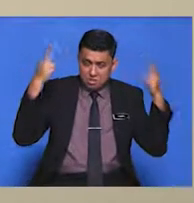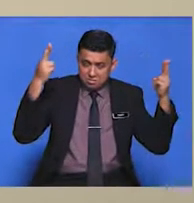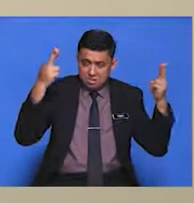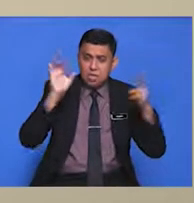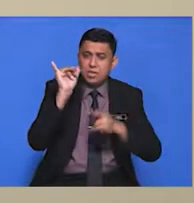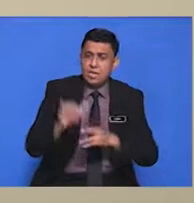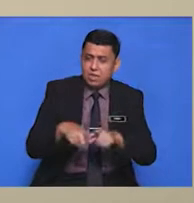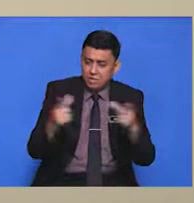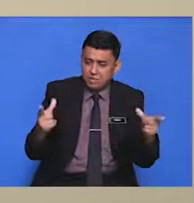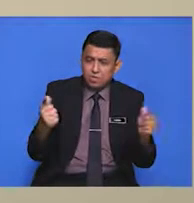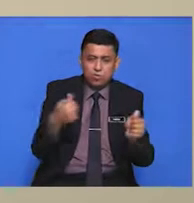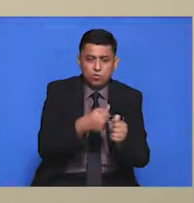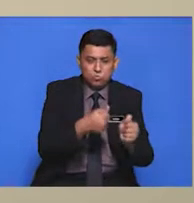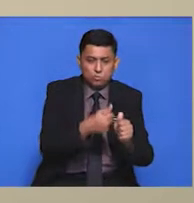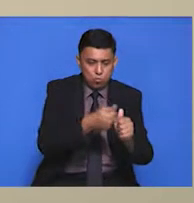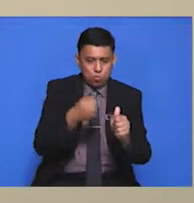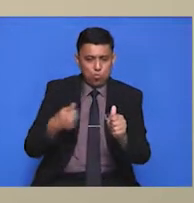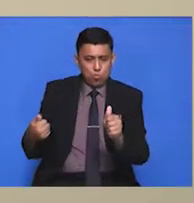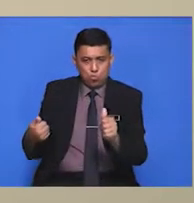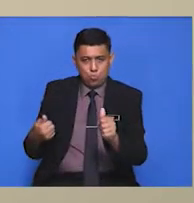jejak kod-kod itu berundur.